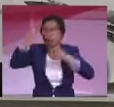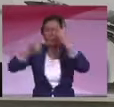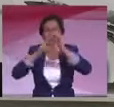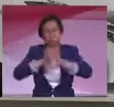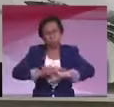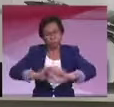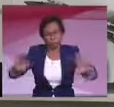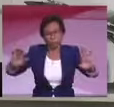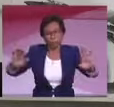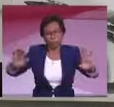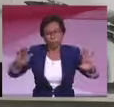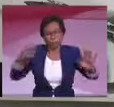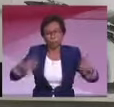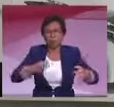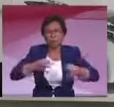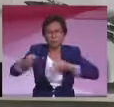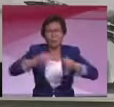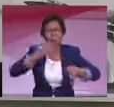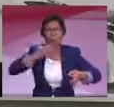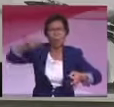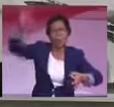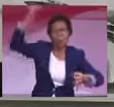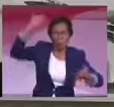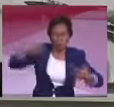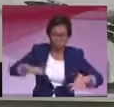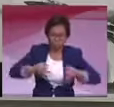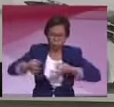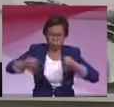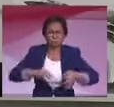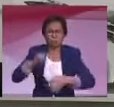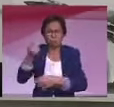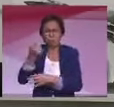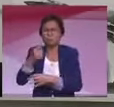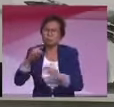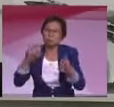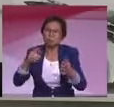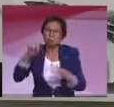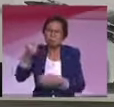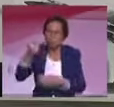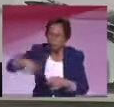Ya, kita dah jelaskan lama dah tu. Okay. Cuma mungkin orang keliru saja.